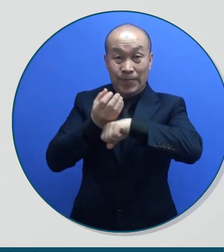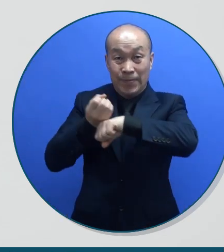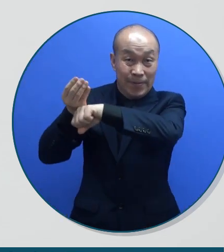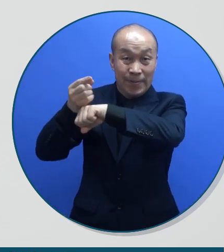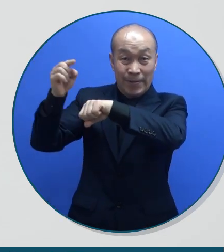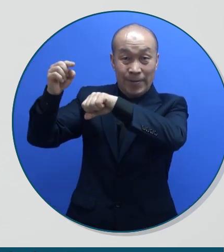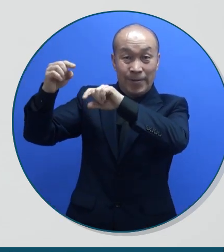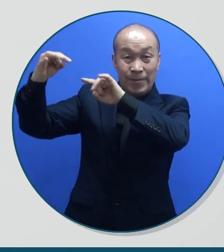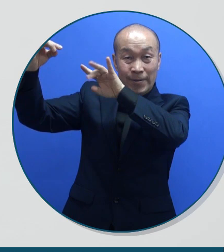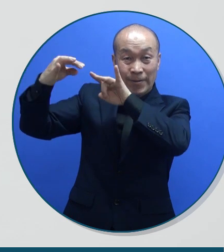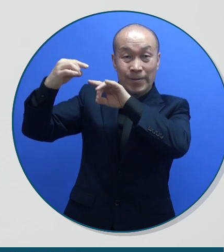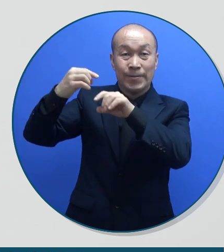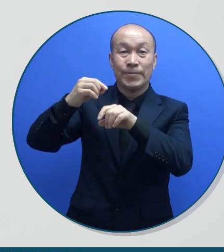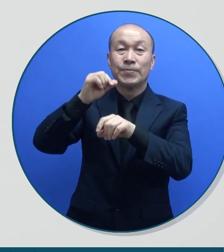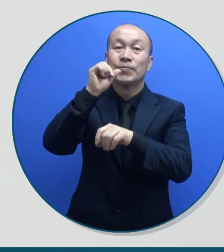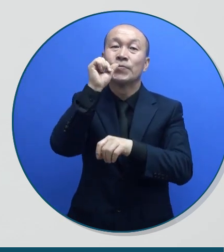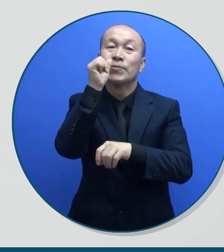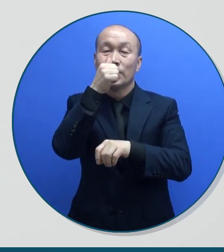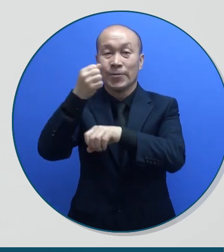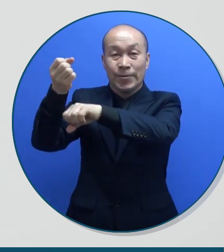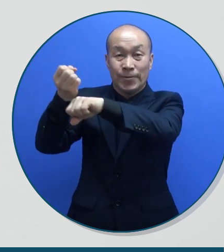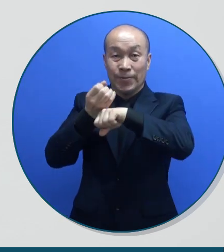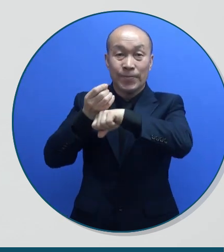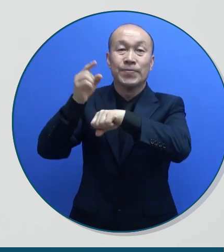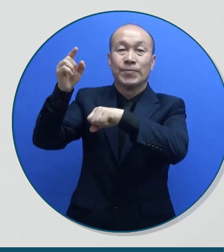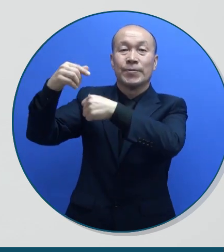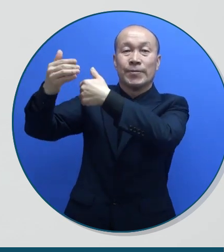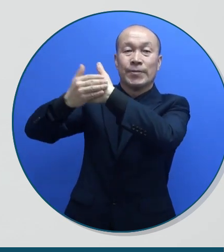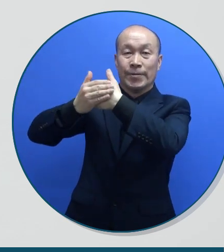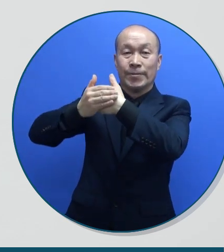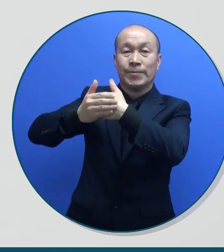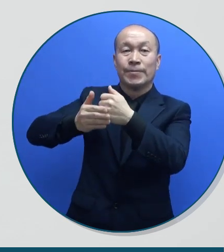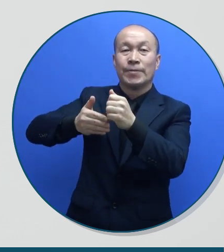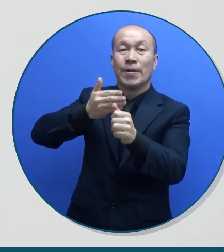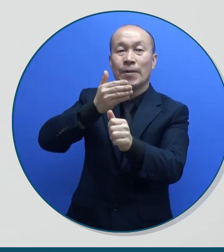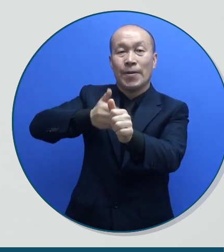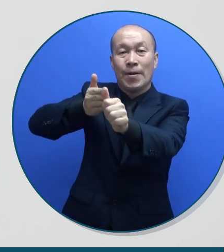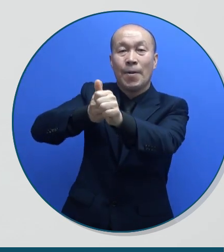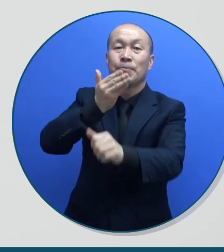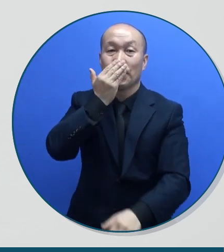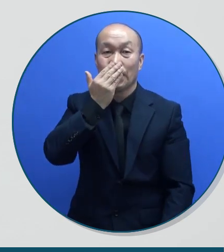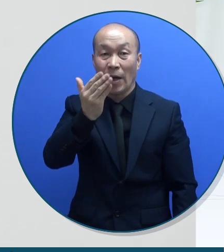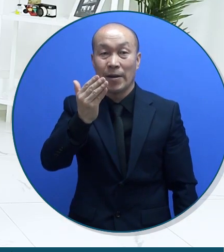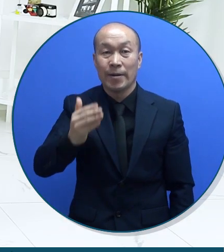할 수 있는 영상 중계 서비스를 이용해 도움을 요청할 수 있습니다.